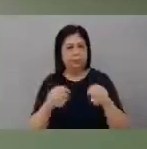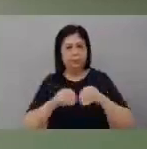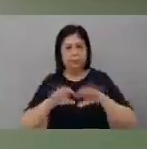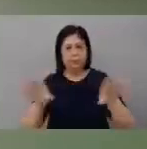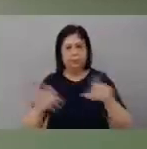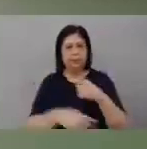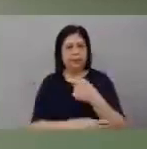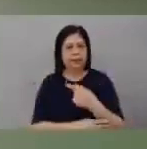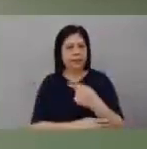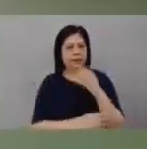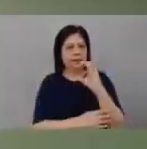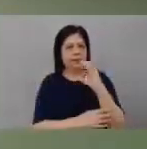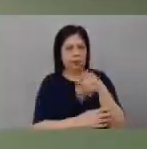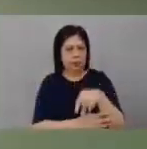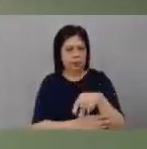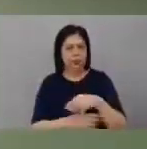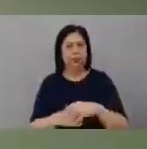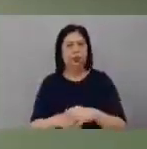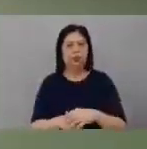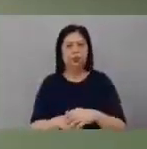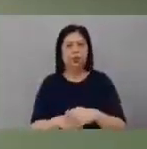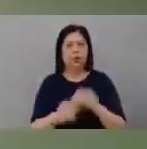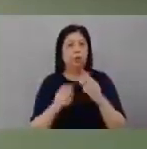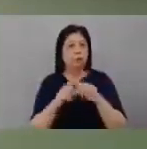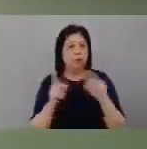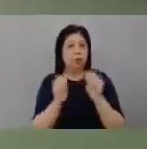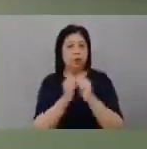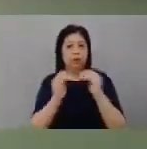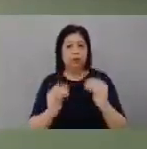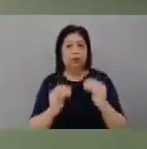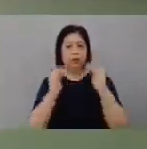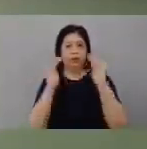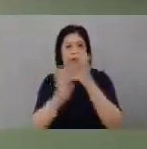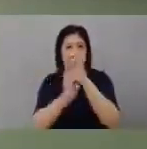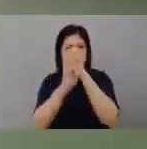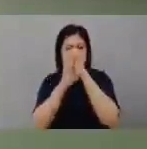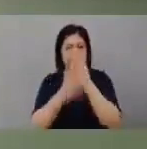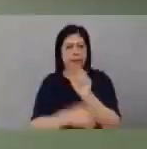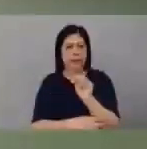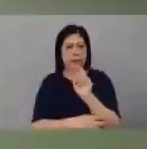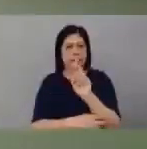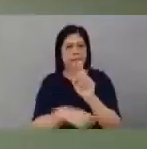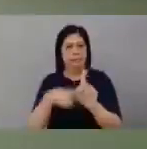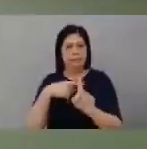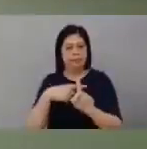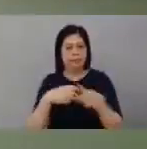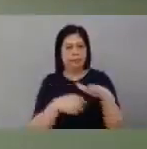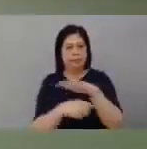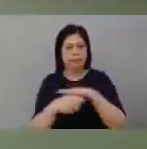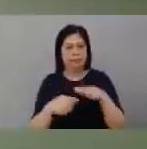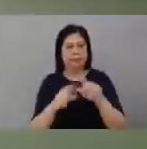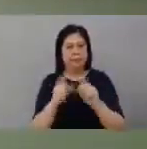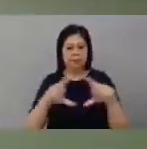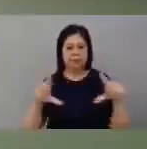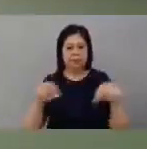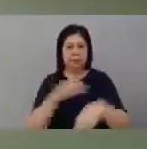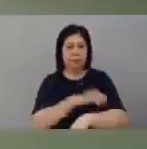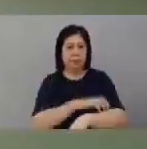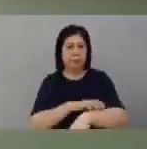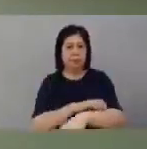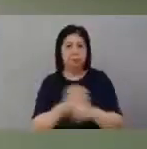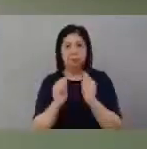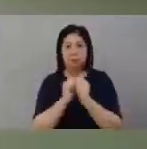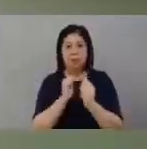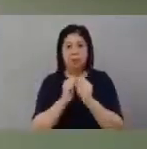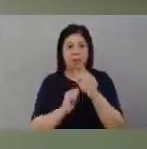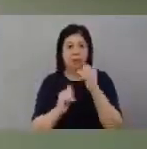Facebook, Twitter at website. At kung may emergency man pero wag naman po sana, ay tawag na sa hotline ng MMDA na 136. O